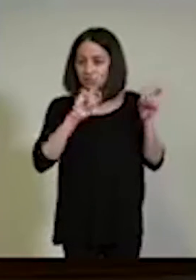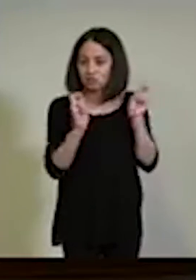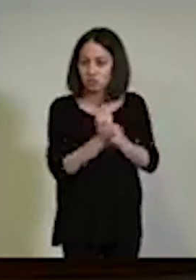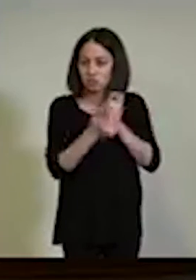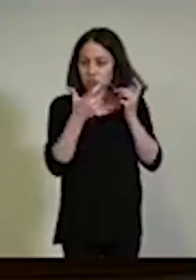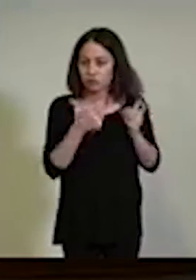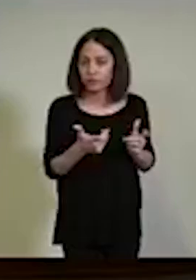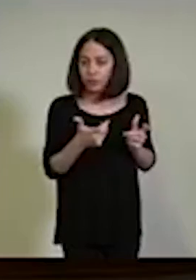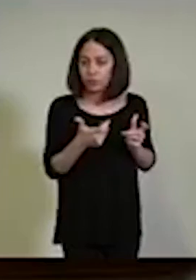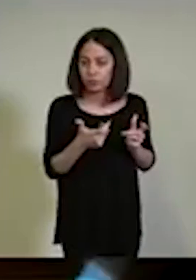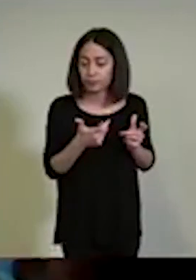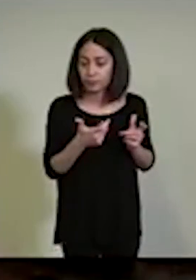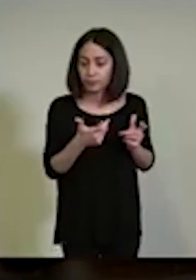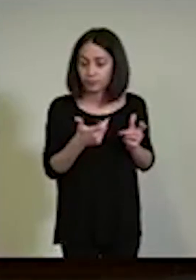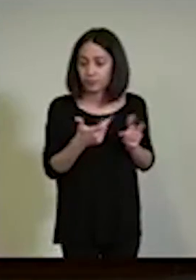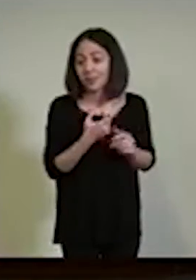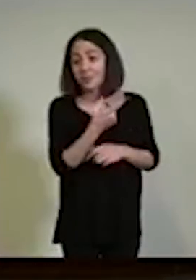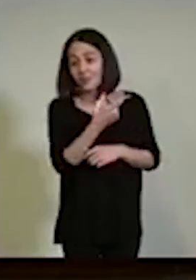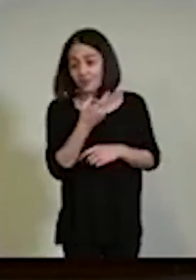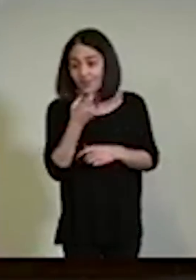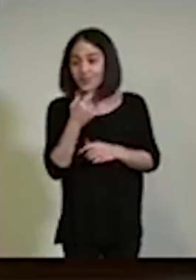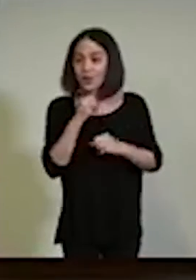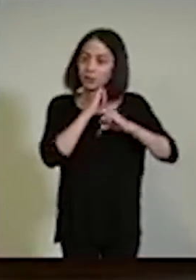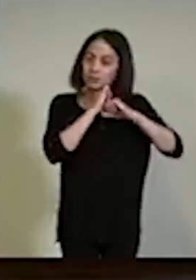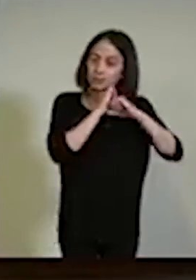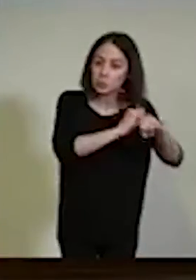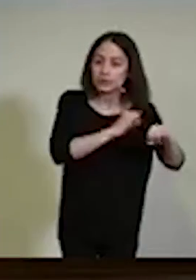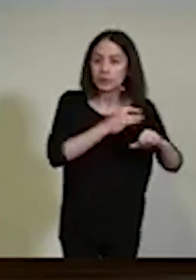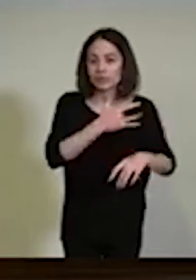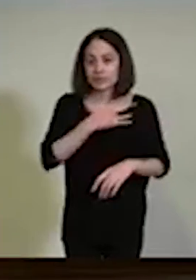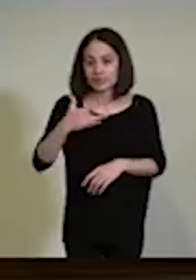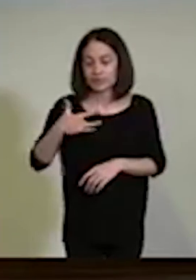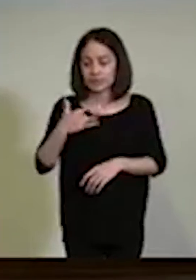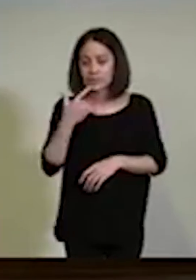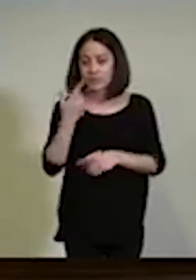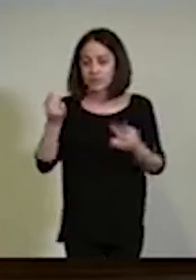En raison des contraintes sanitaires, l'éducation nationale et la ville,